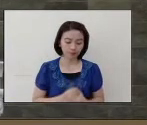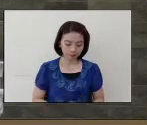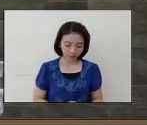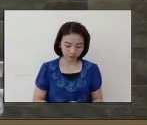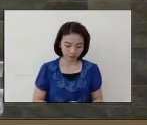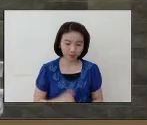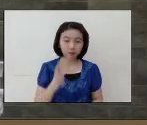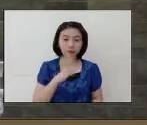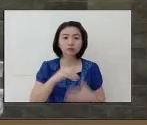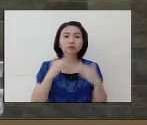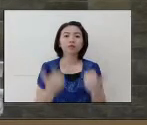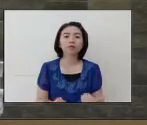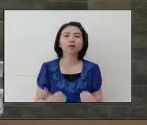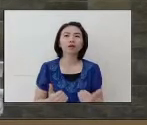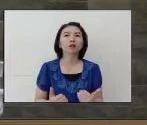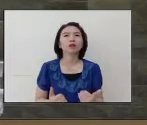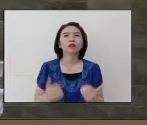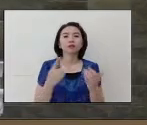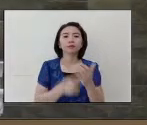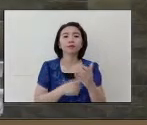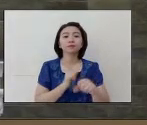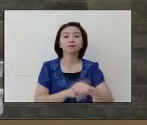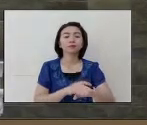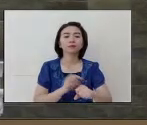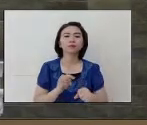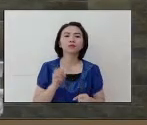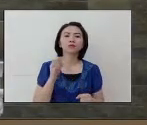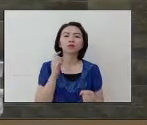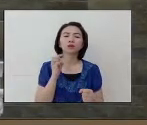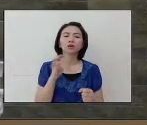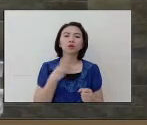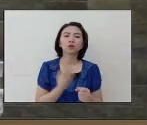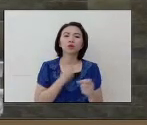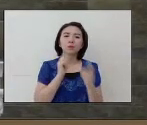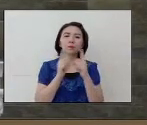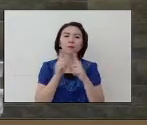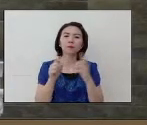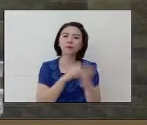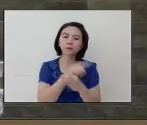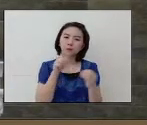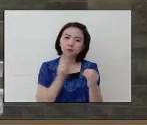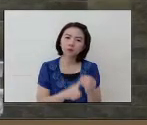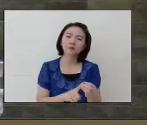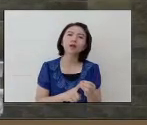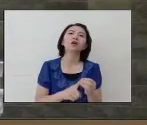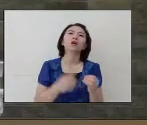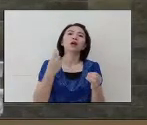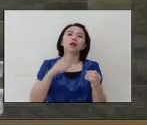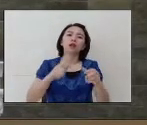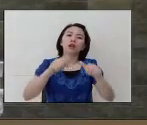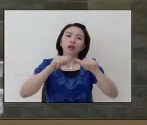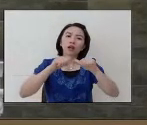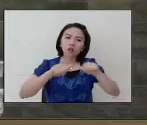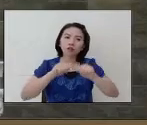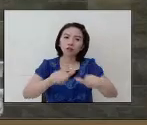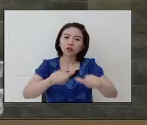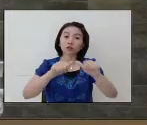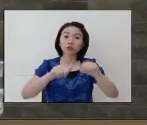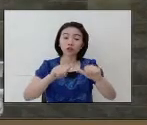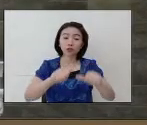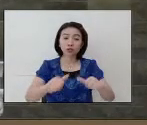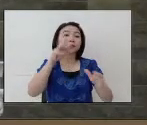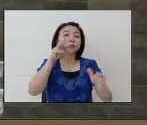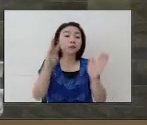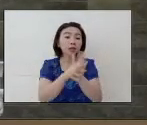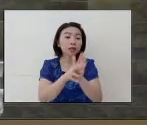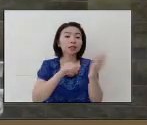ngayong gabi, pag-uusapan natin, mga kapatid, ang karugtong ng intruders or beware of intruders,